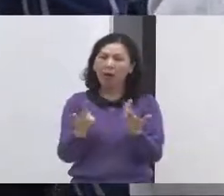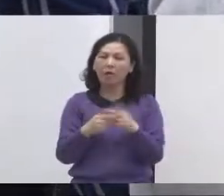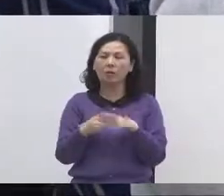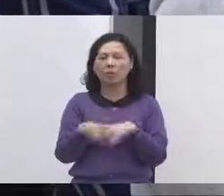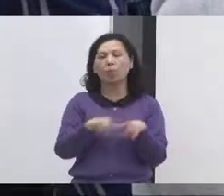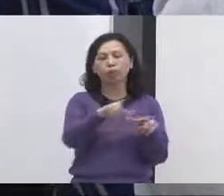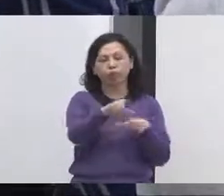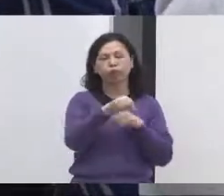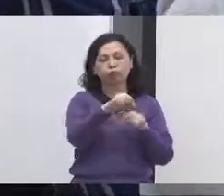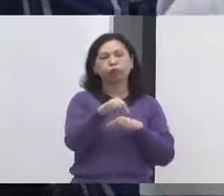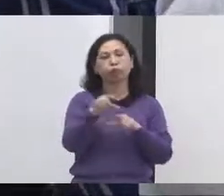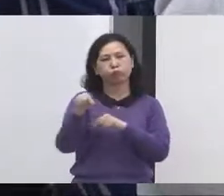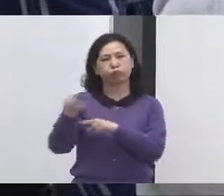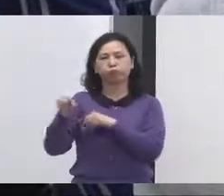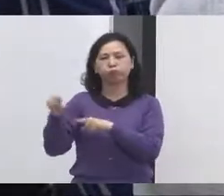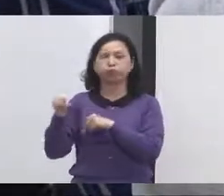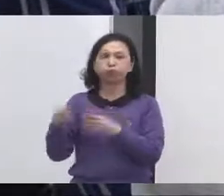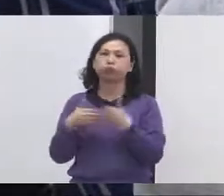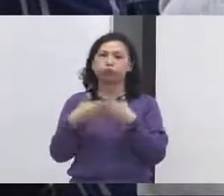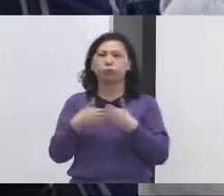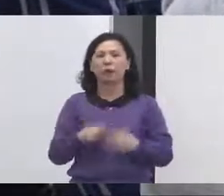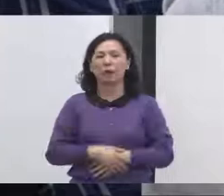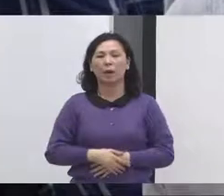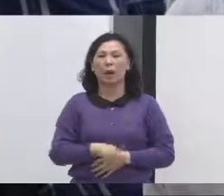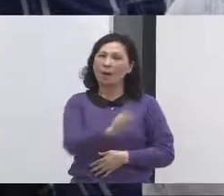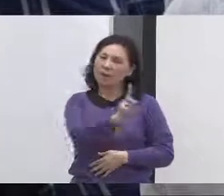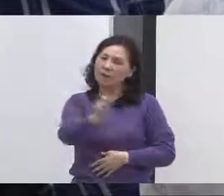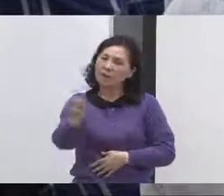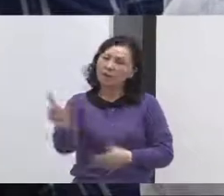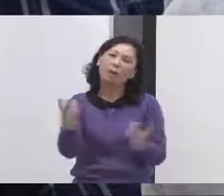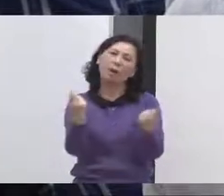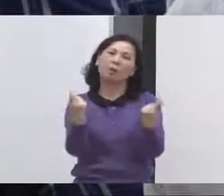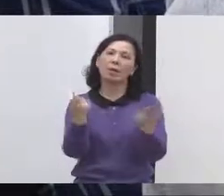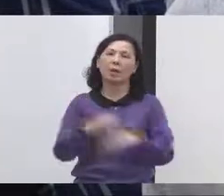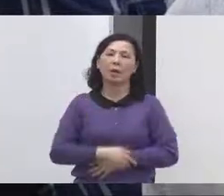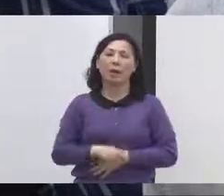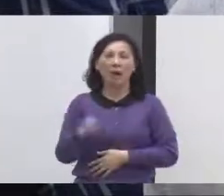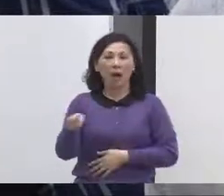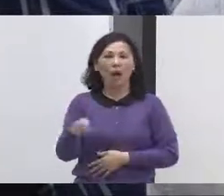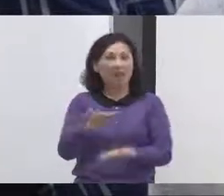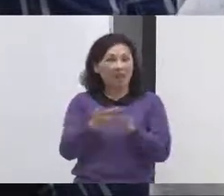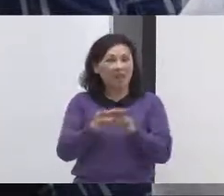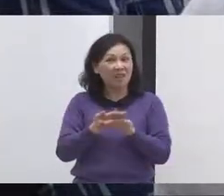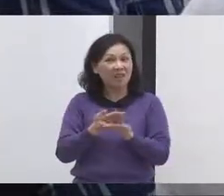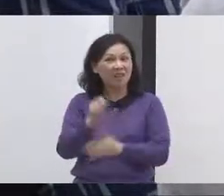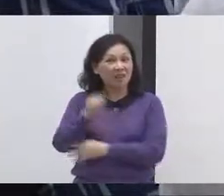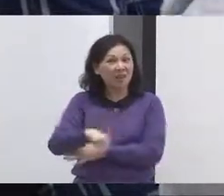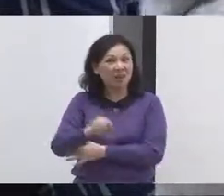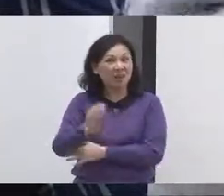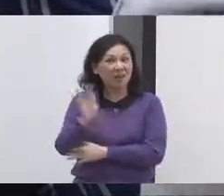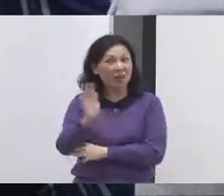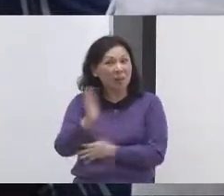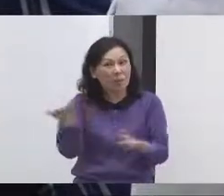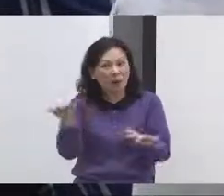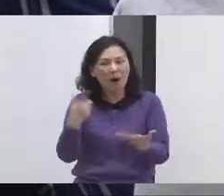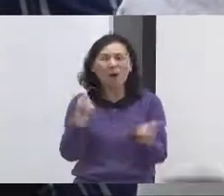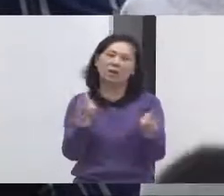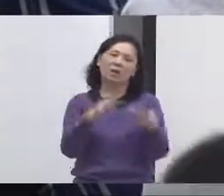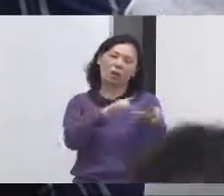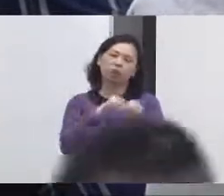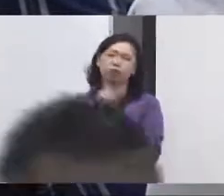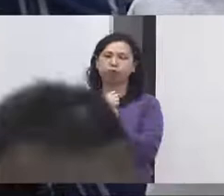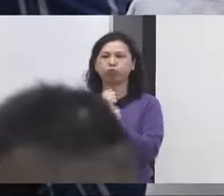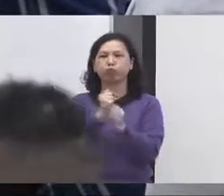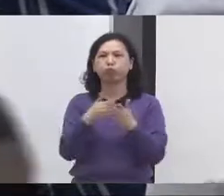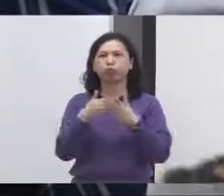遵守这些组织规范的任何事情，不管你这个是从你愿意接受还是不愿意接受的。那所以如果